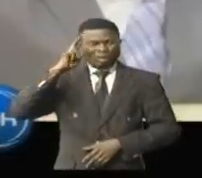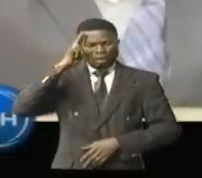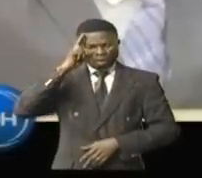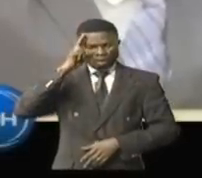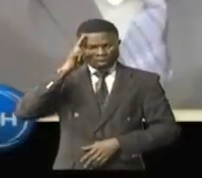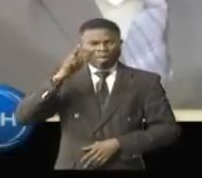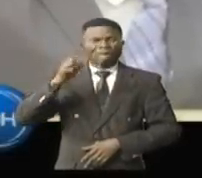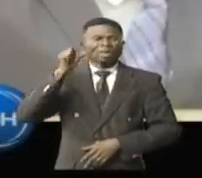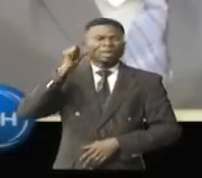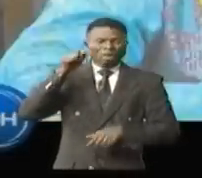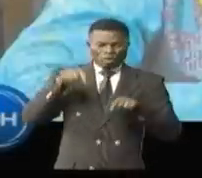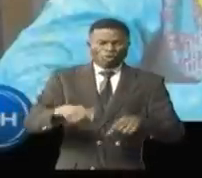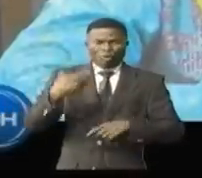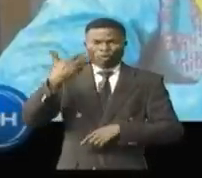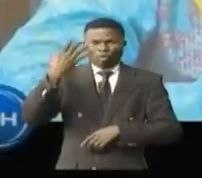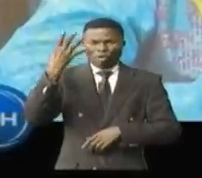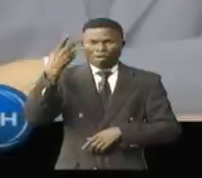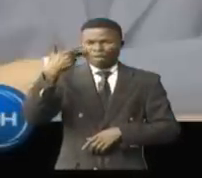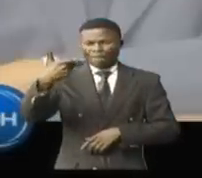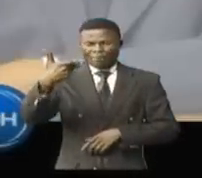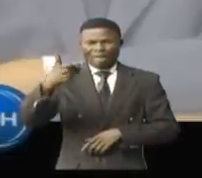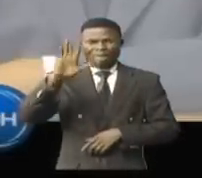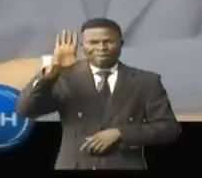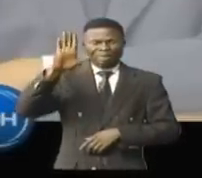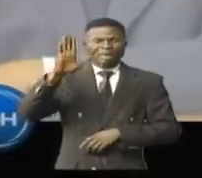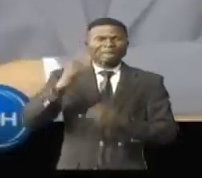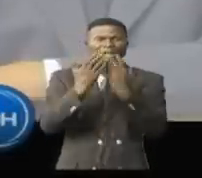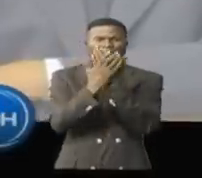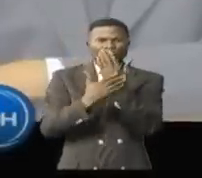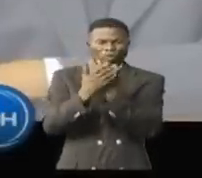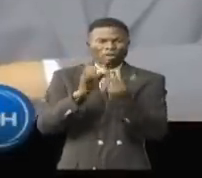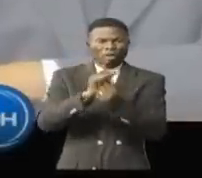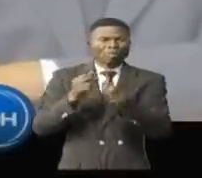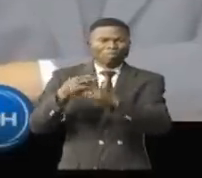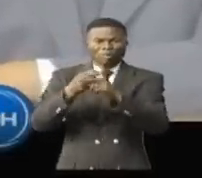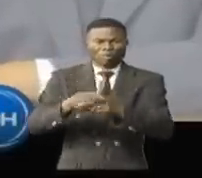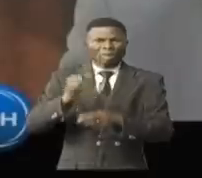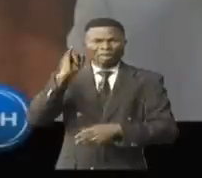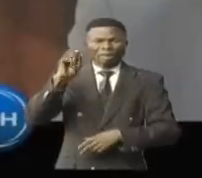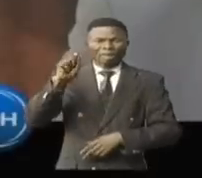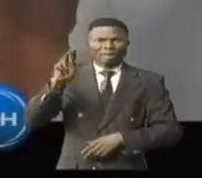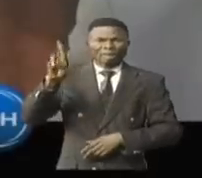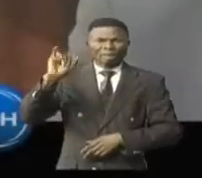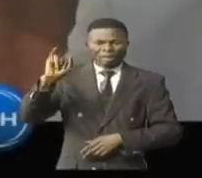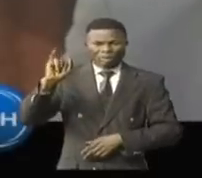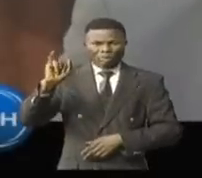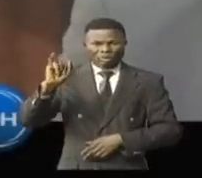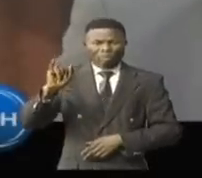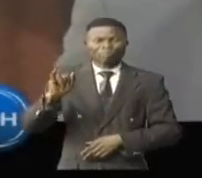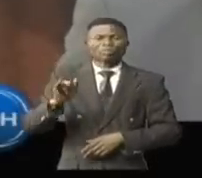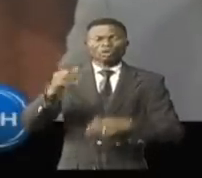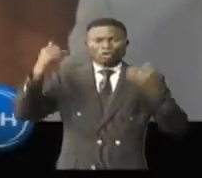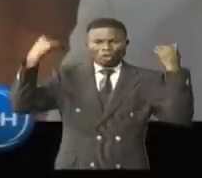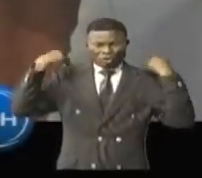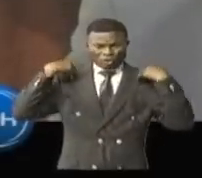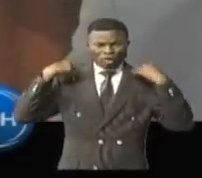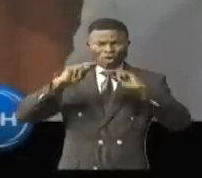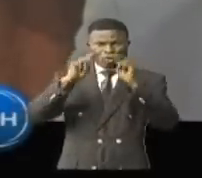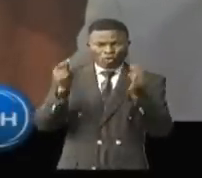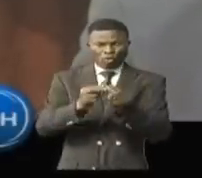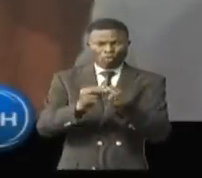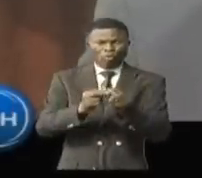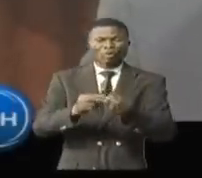ce mardi 5 juillet sur la situation sécuritaire en Ituri. Pour le coordonnateur de cette structure